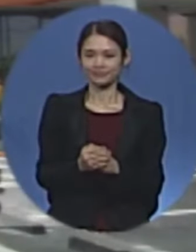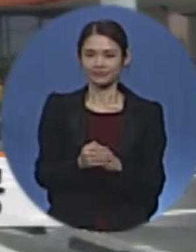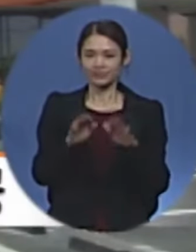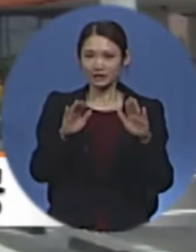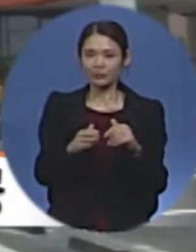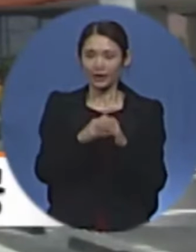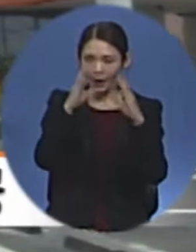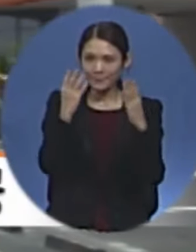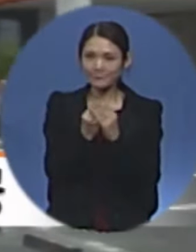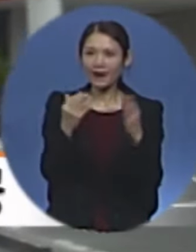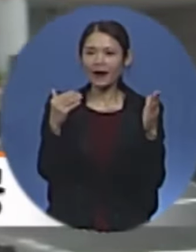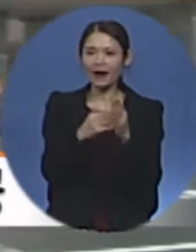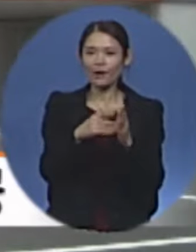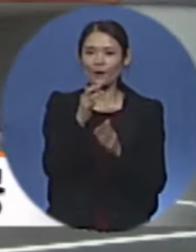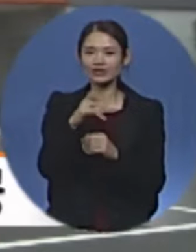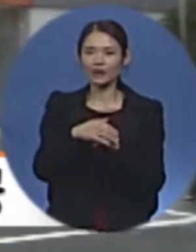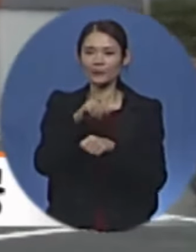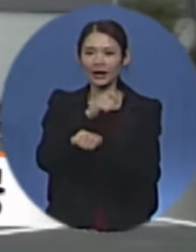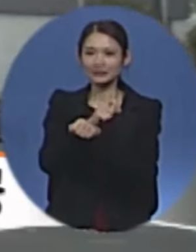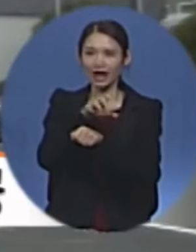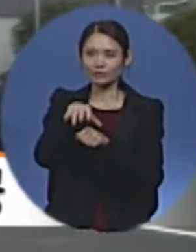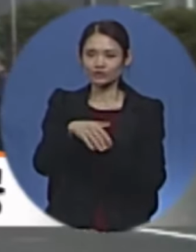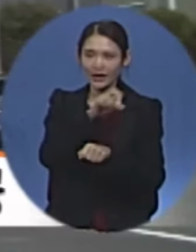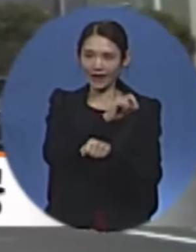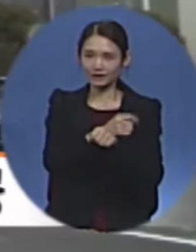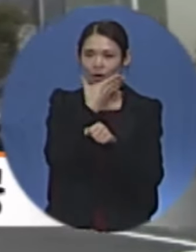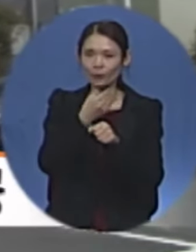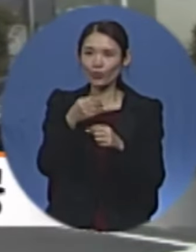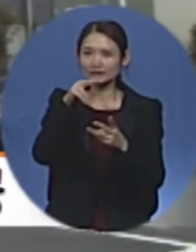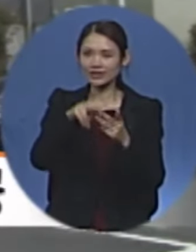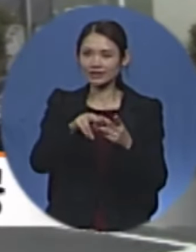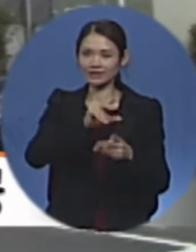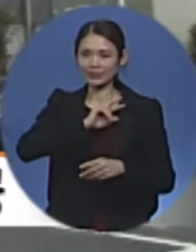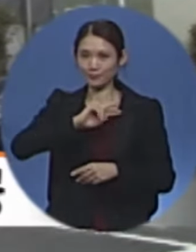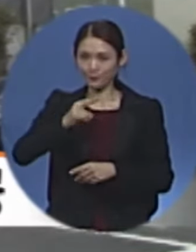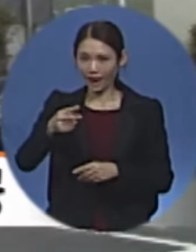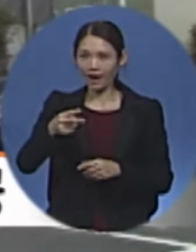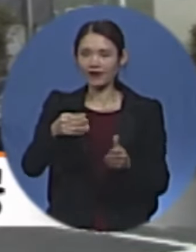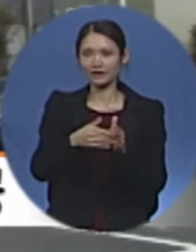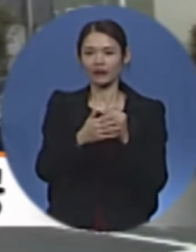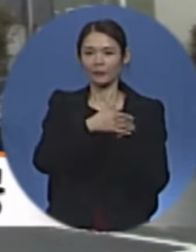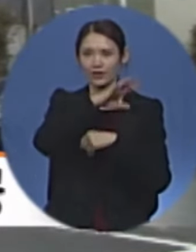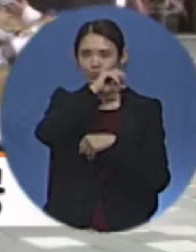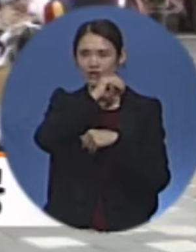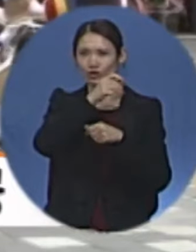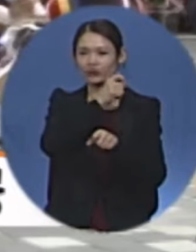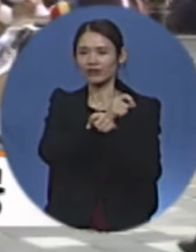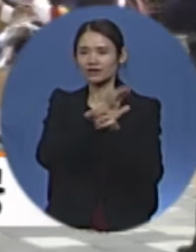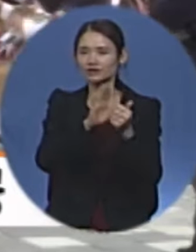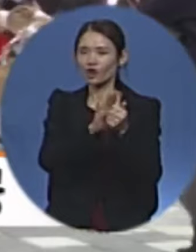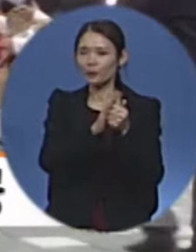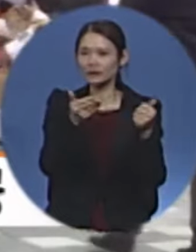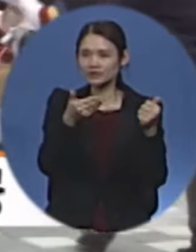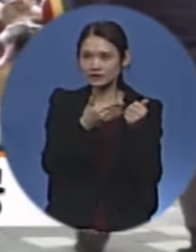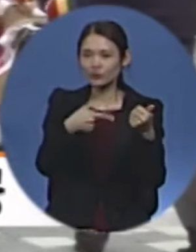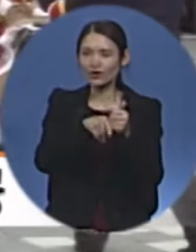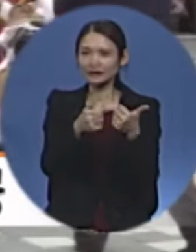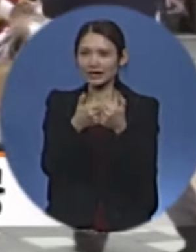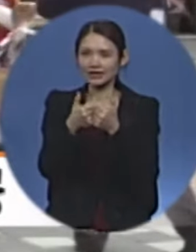이번에 완공된 회천면 사무소는 행정복지센터로 명칭을 변경한 가운데 민원행정서비스를 위한 주민